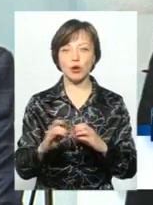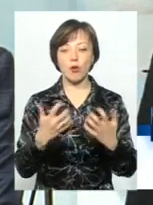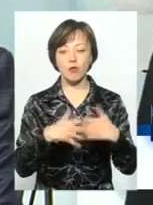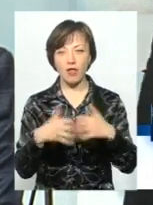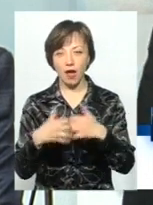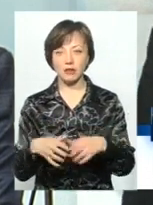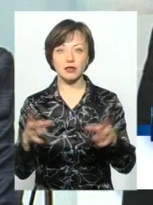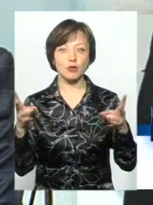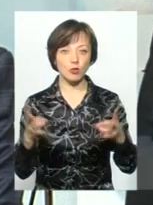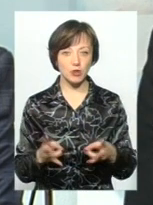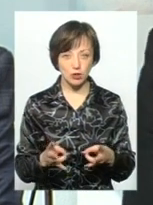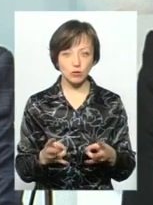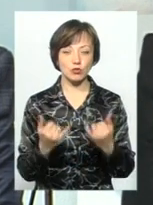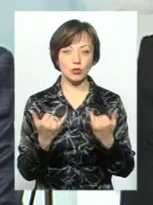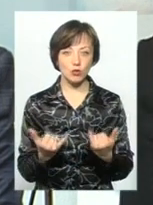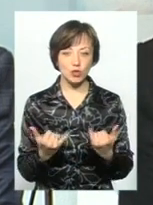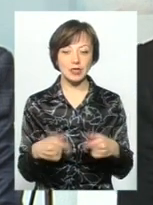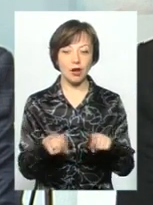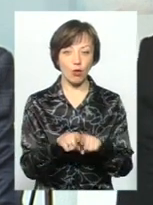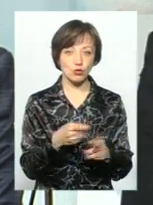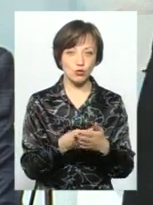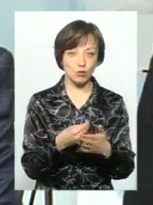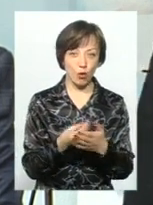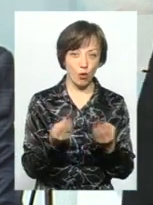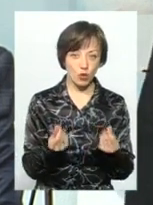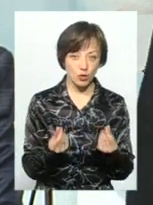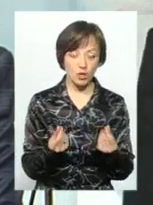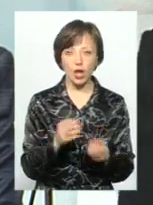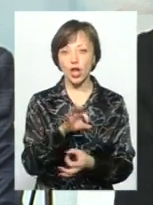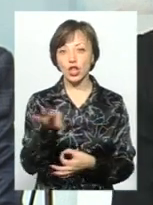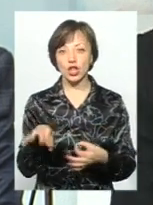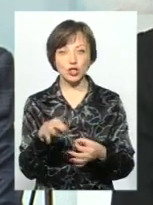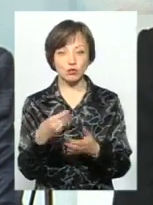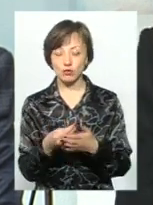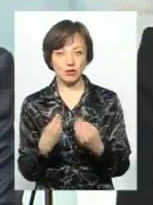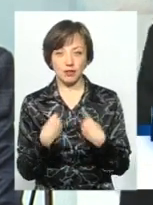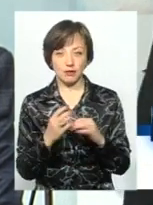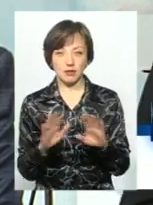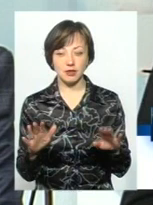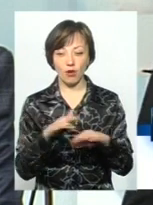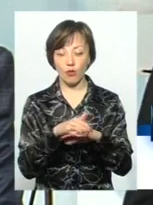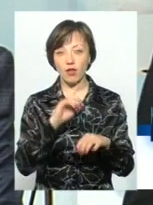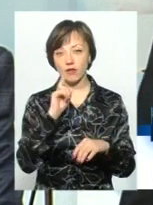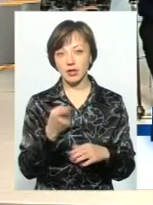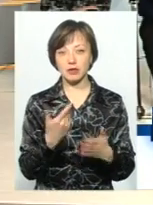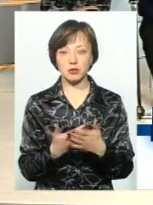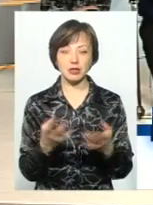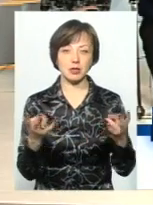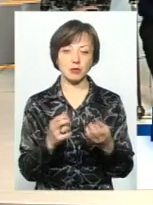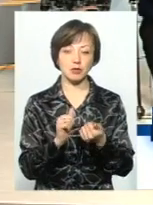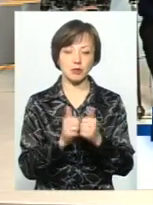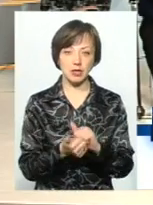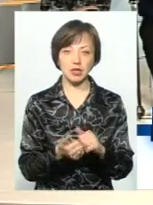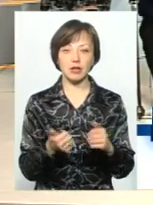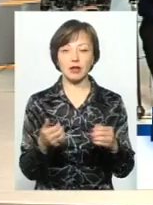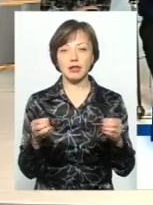обладнання необхідно сьогоднішній день таку-то суму коштів, воно лишню суму нам не дасть. Тобто нарахувало, що в рік треба нам замінити, допустимо,